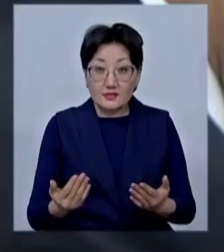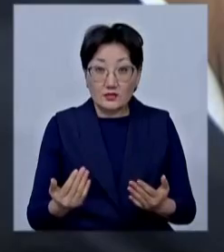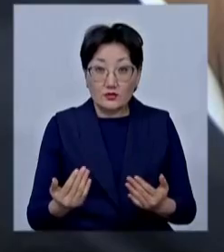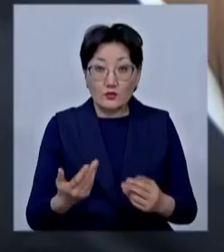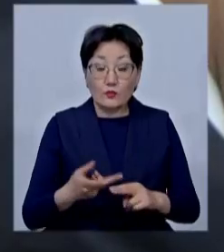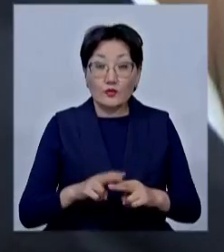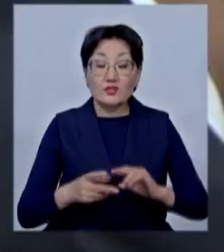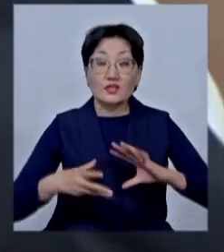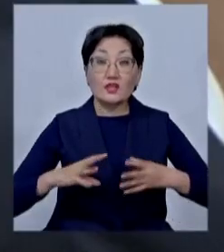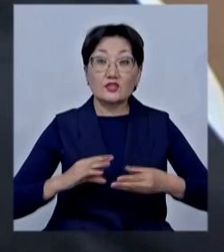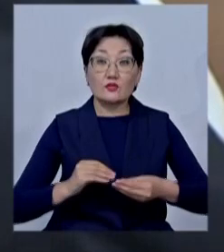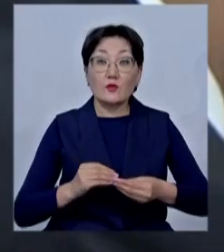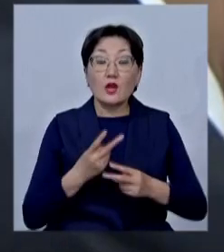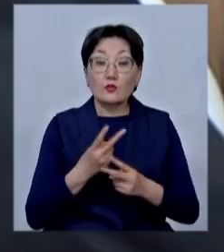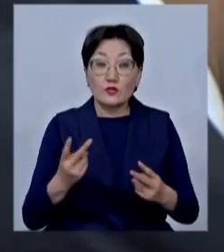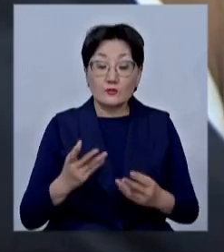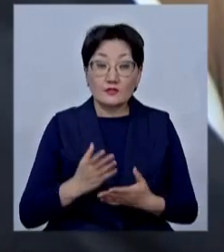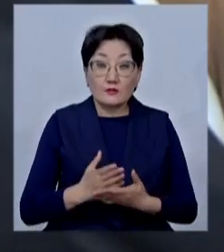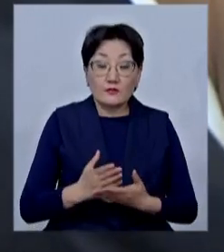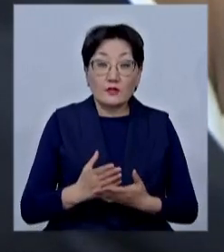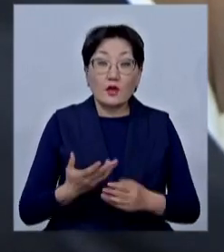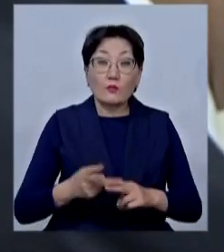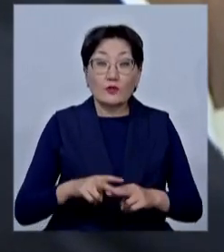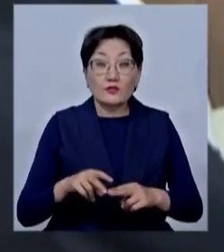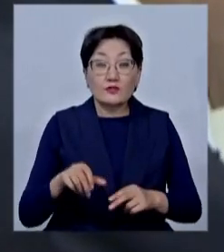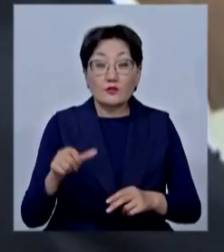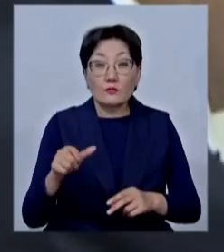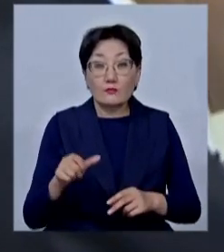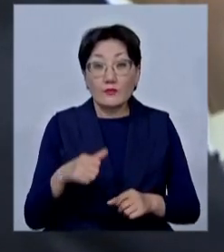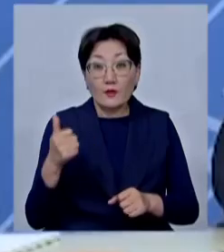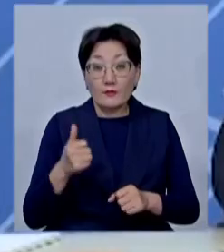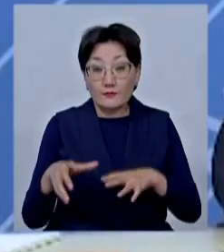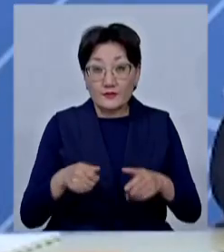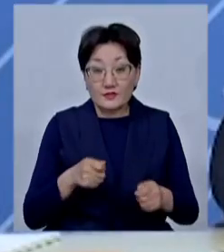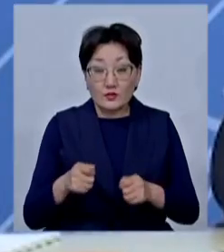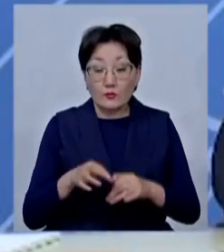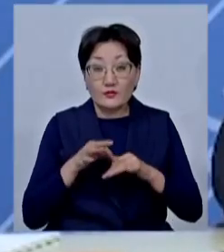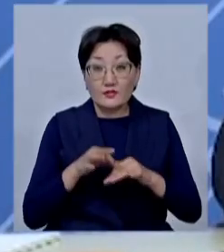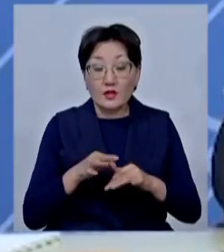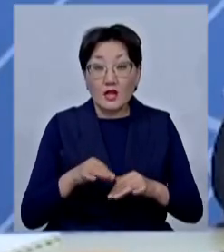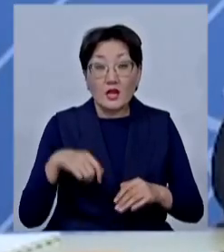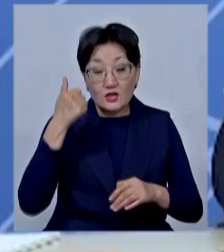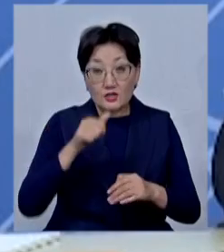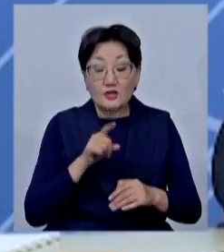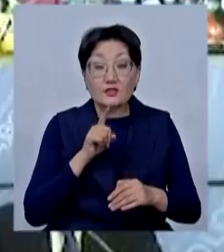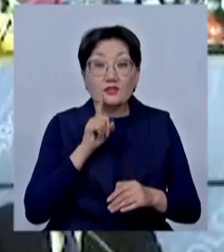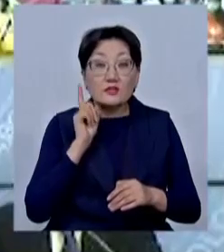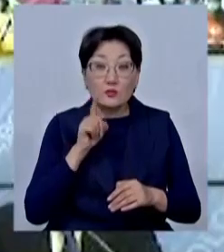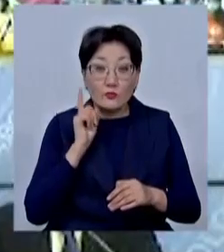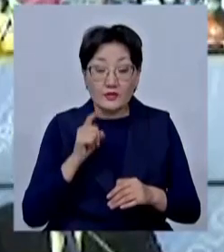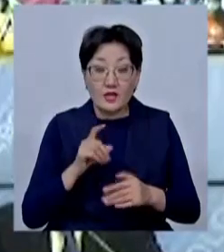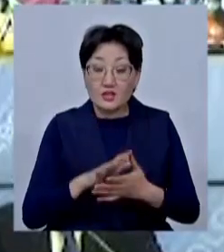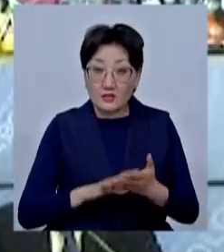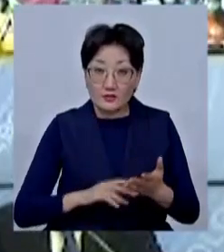соның жемісін де көріп отырмыз. Бұл елбасының бастамасымен өткен жастар жылының заңды жалғасы